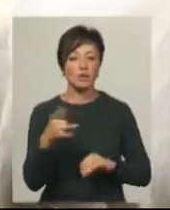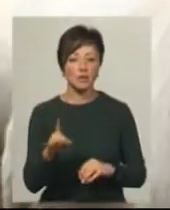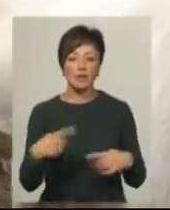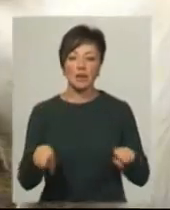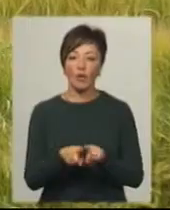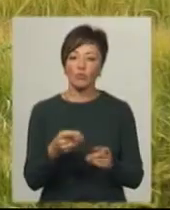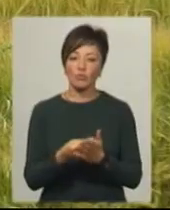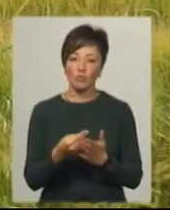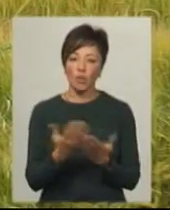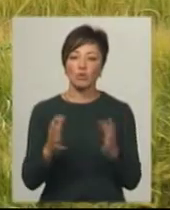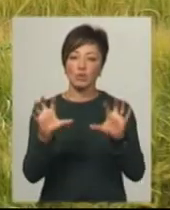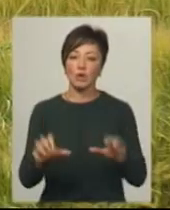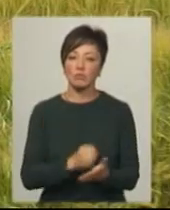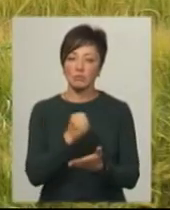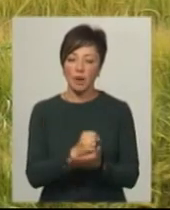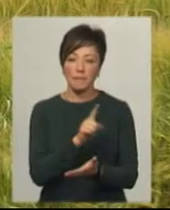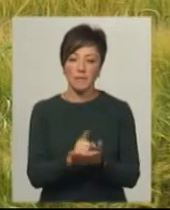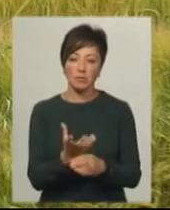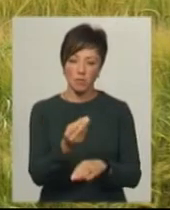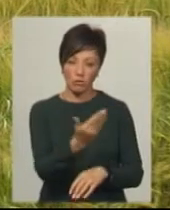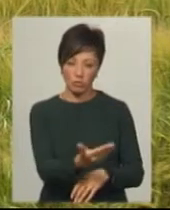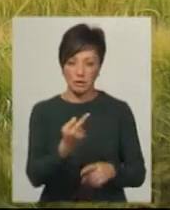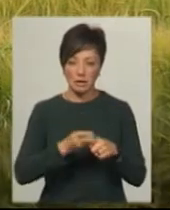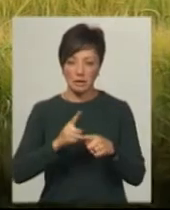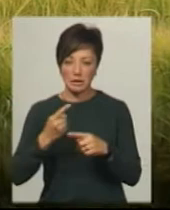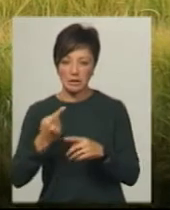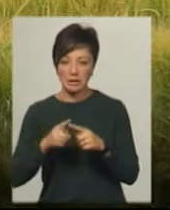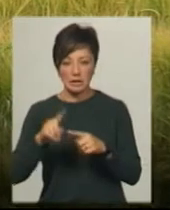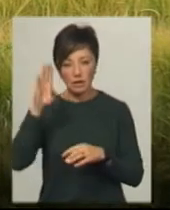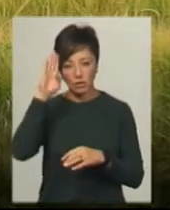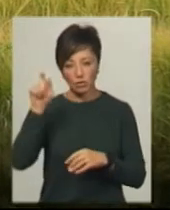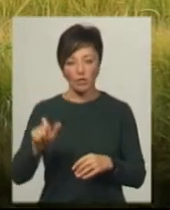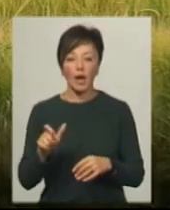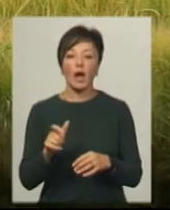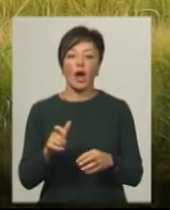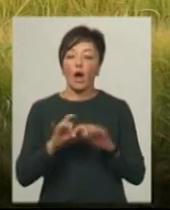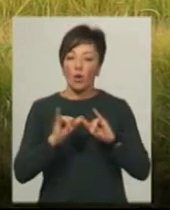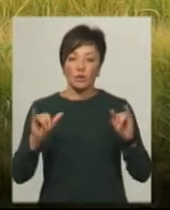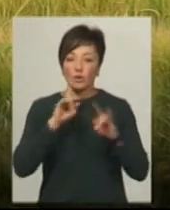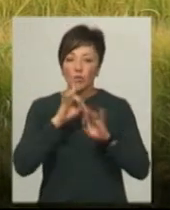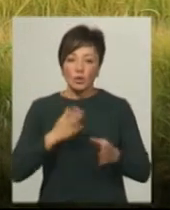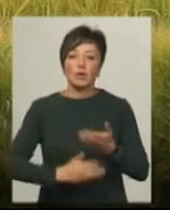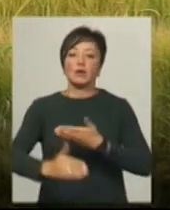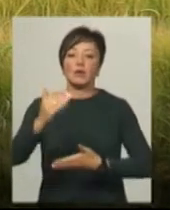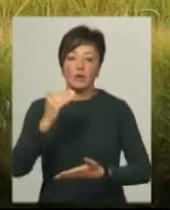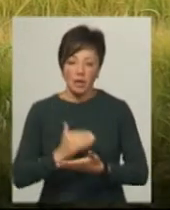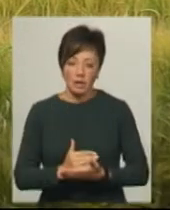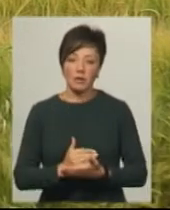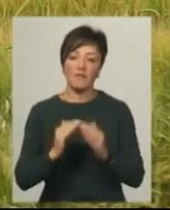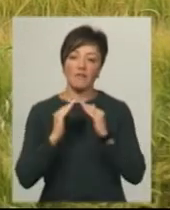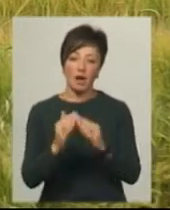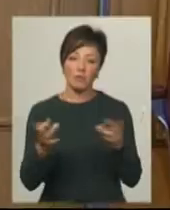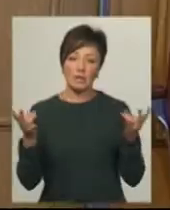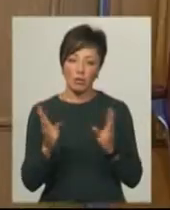Таку суму, якщо закон ухвалять, має сплачувати Анатолій Мішов. Розвитку не буде і в кінці кінців ферму треба